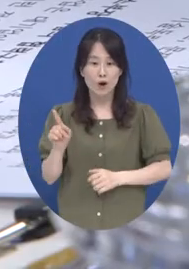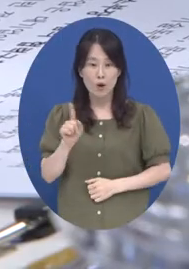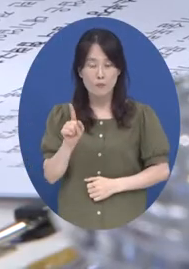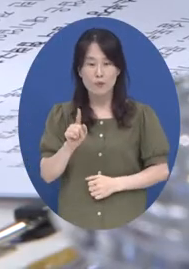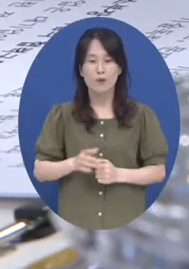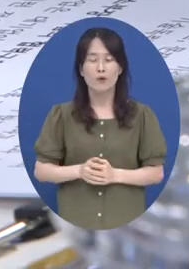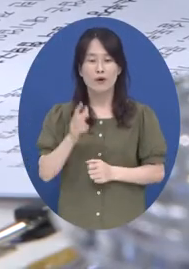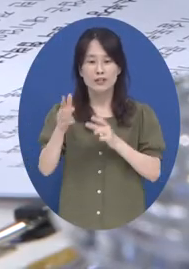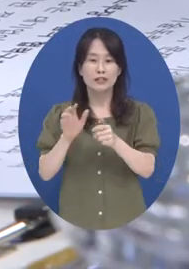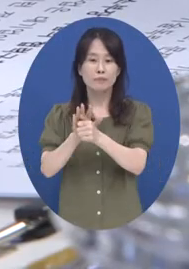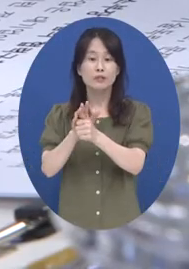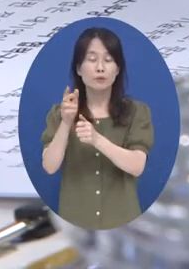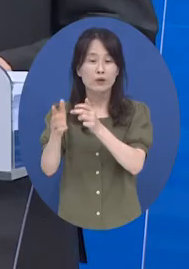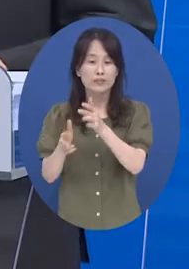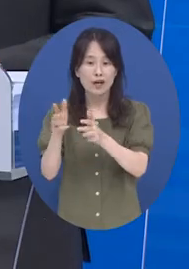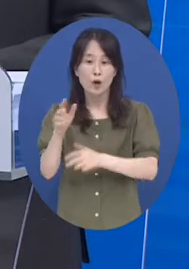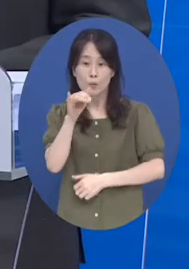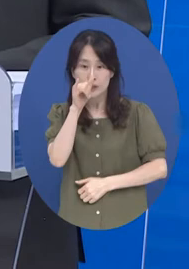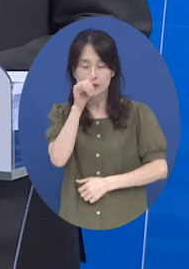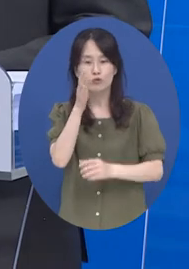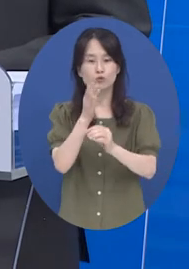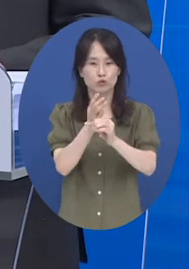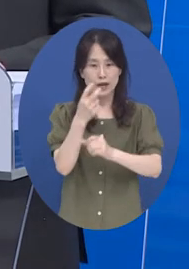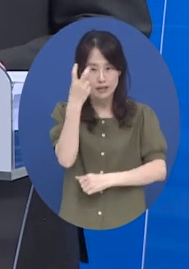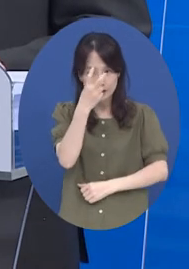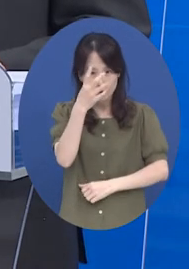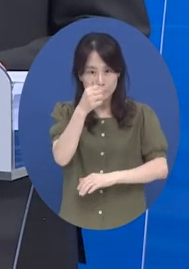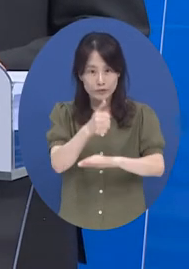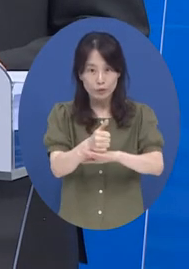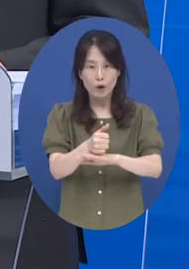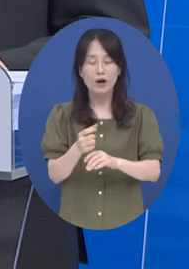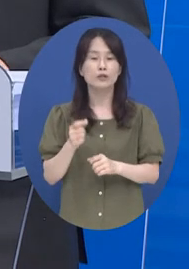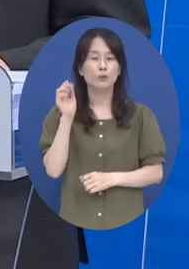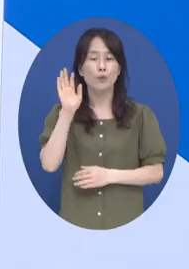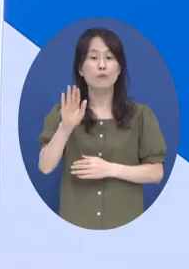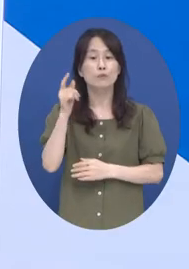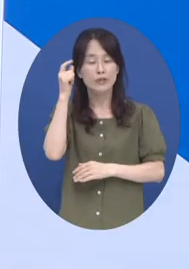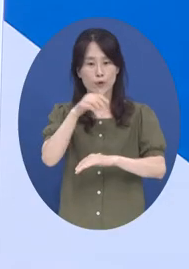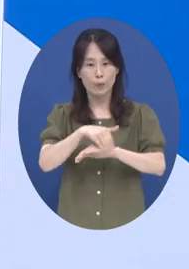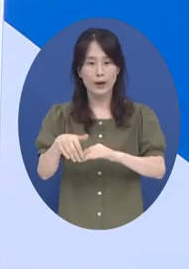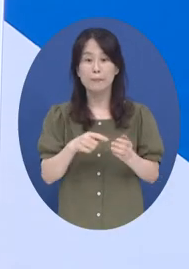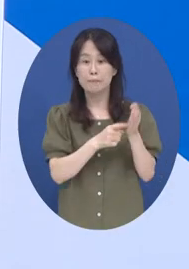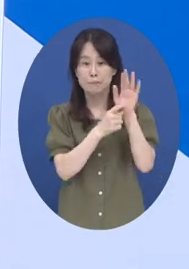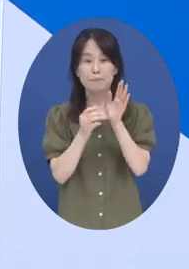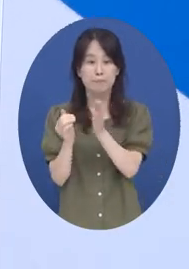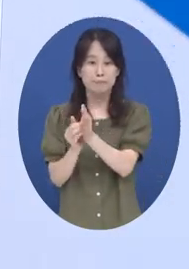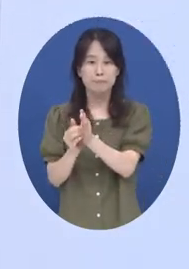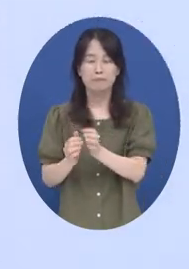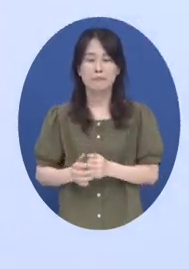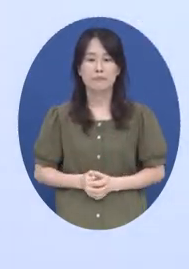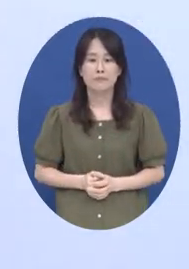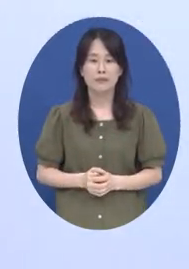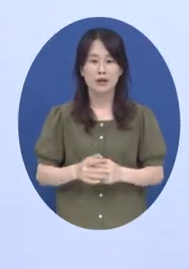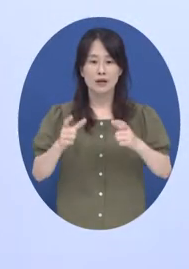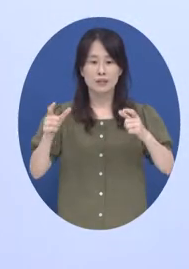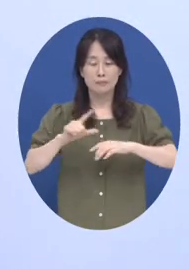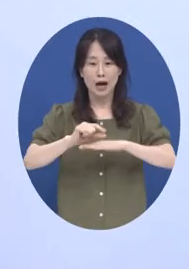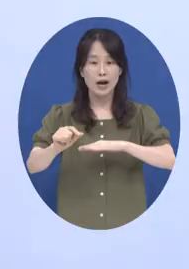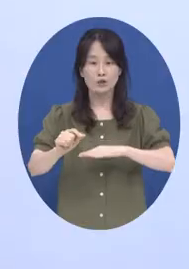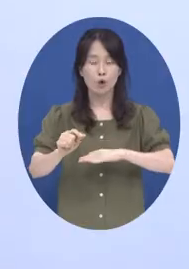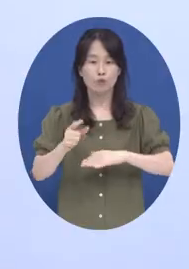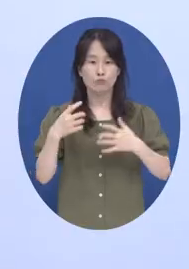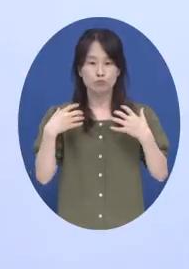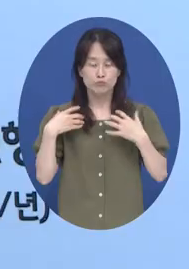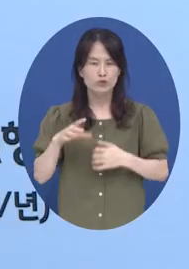추진한 경기도 소부장 산업 지원 사업의 중간 점검 결과와 중장기 정책을 발표했습니다. 경기도는 지방